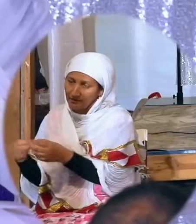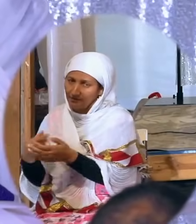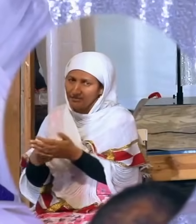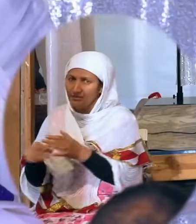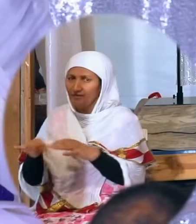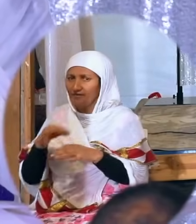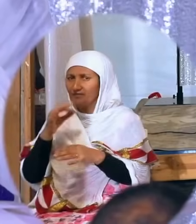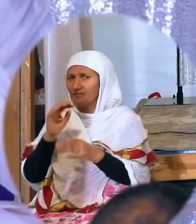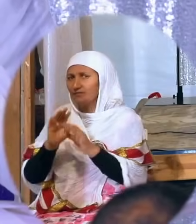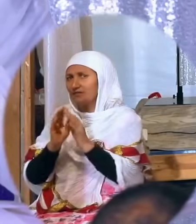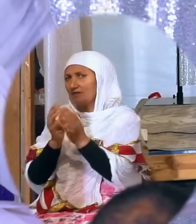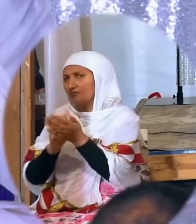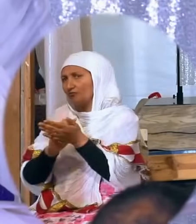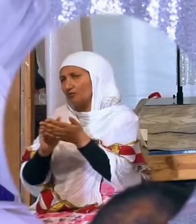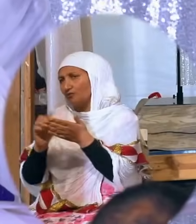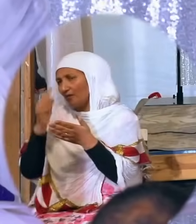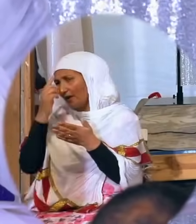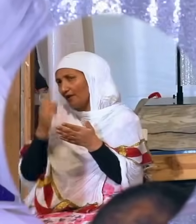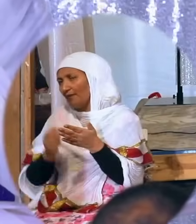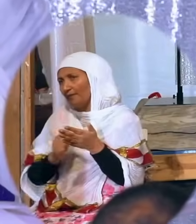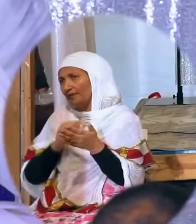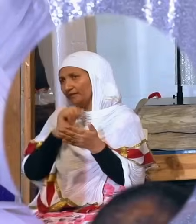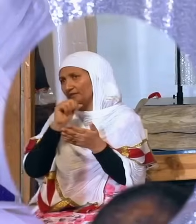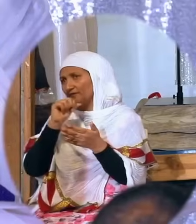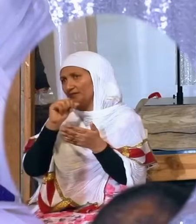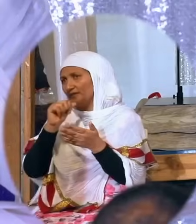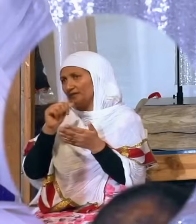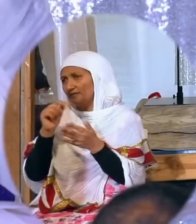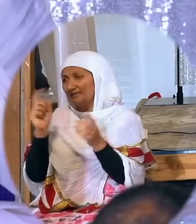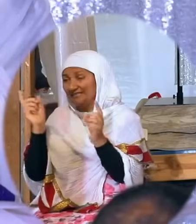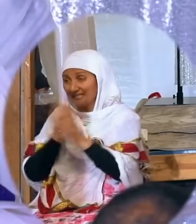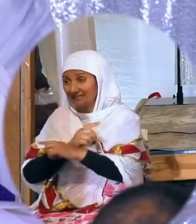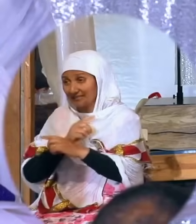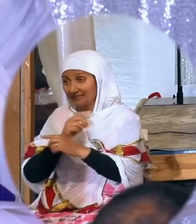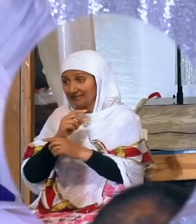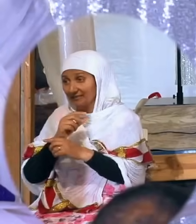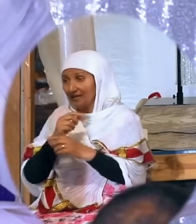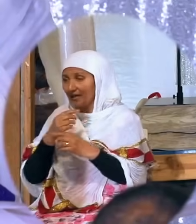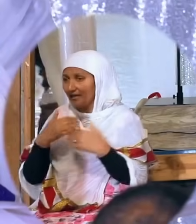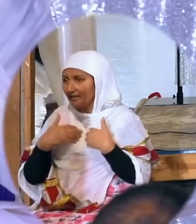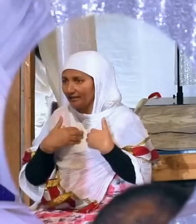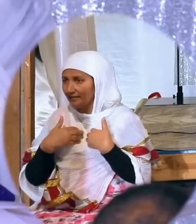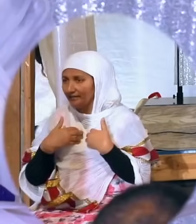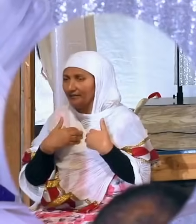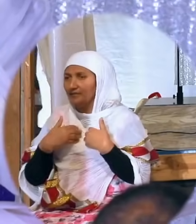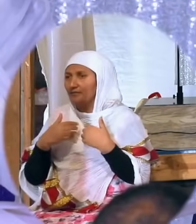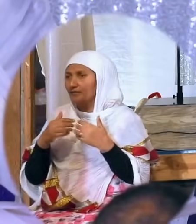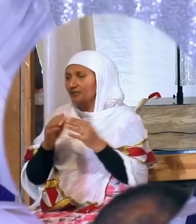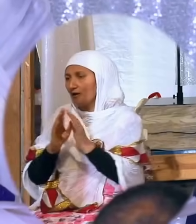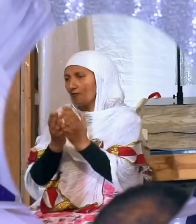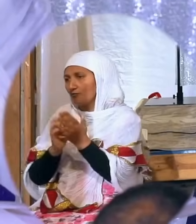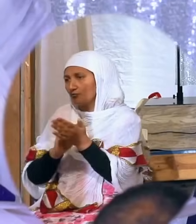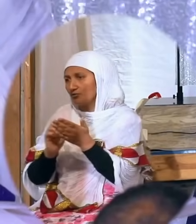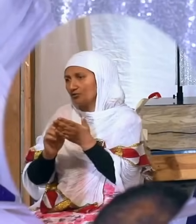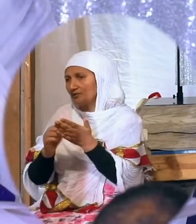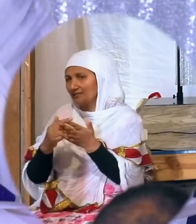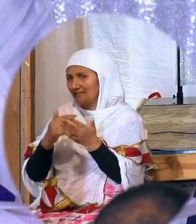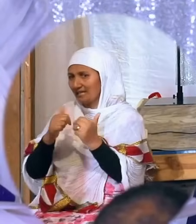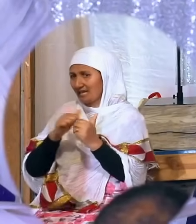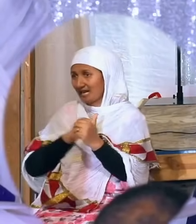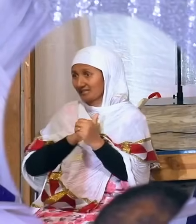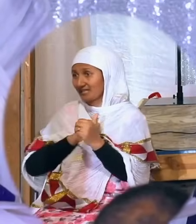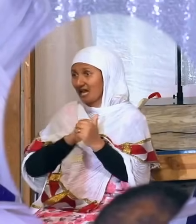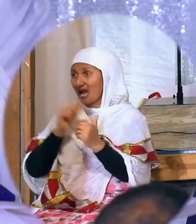መንፈስ መጽሐፍ ቅዱስን ባለማመን መሳሳት አለ። መጽሐፍ ቅዱስን ደግሞ ለራስ ሐሳብ